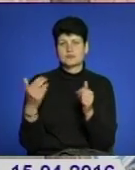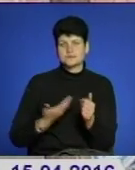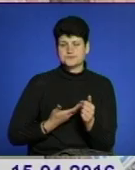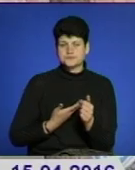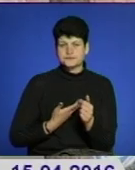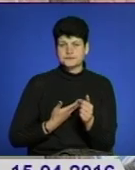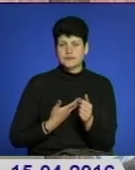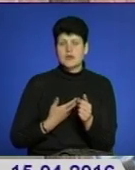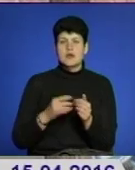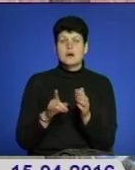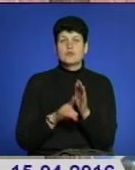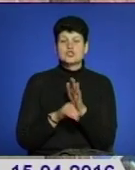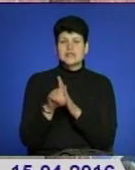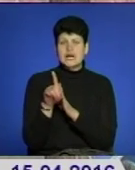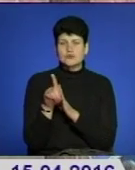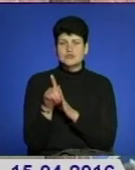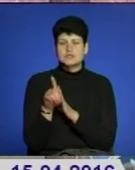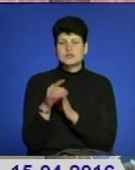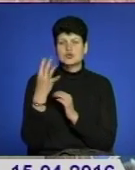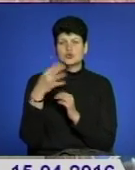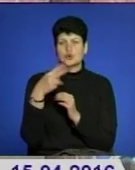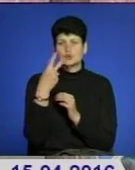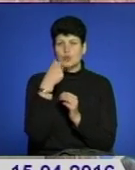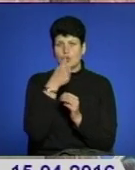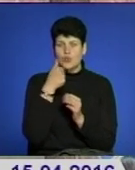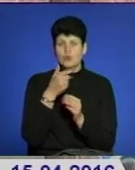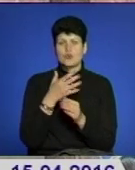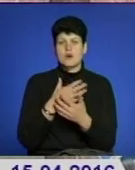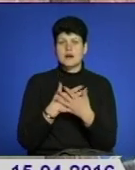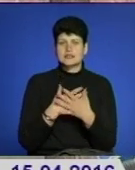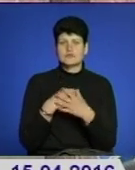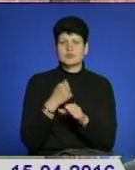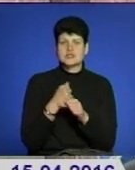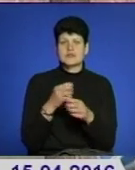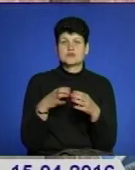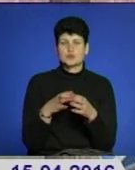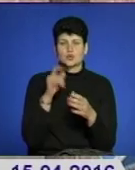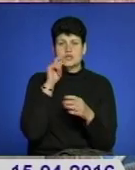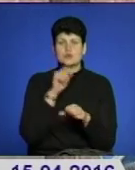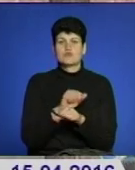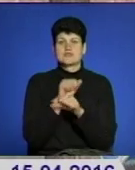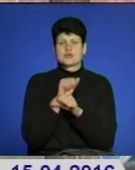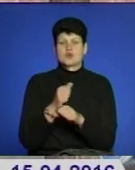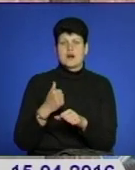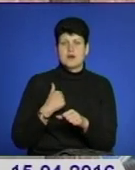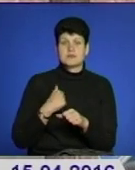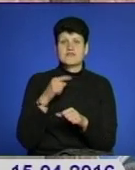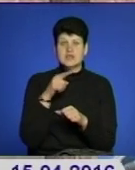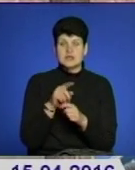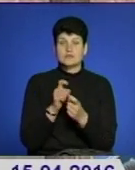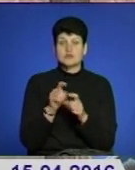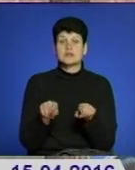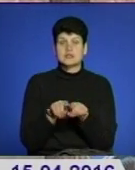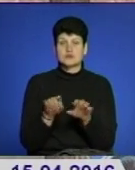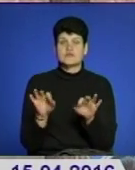що починаючи з 42-го року активно діяли загони української повстанської армії. Там, в тому числі, завдяки їхній боротьбі, також довелося звільнити